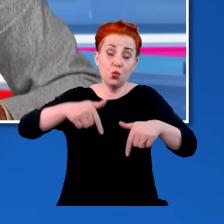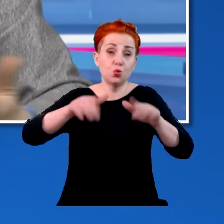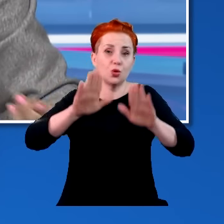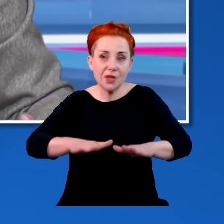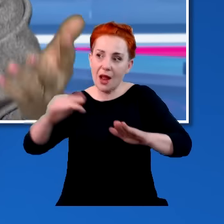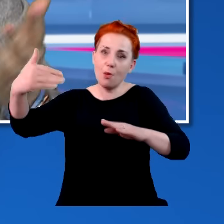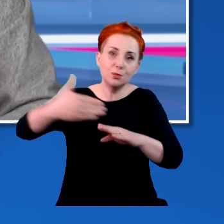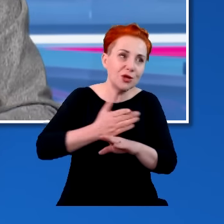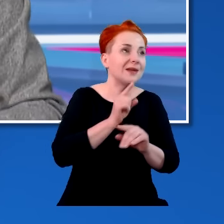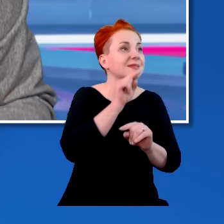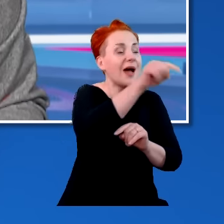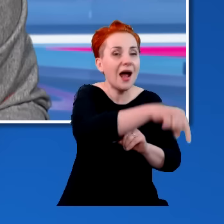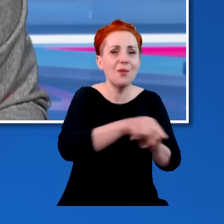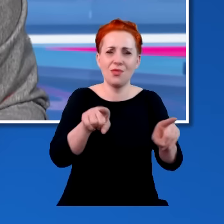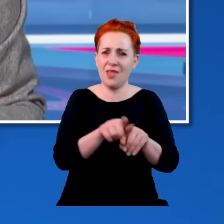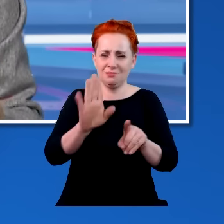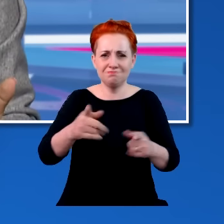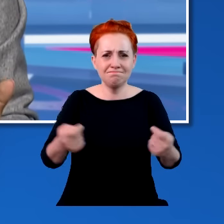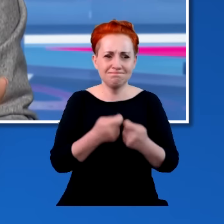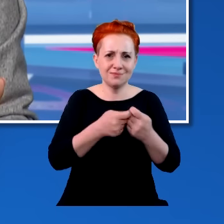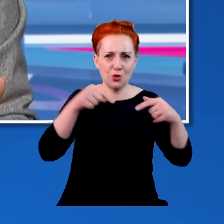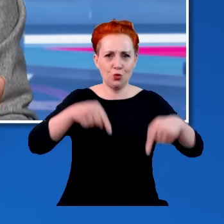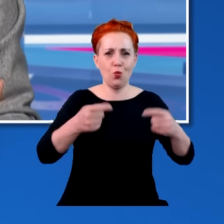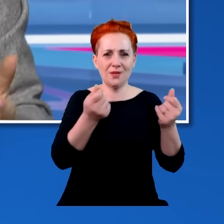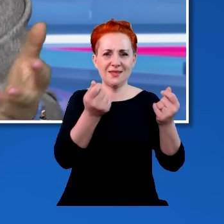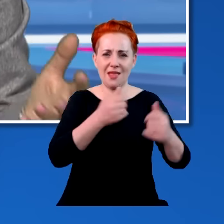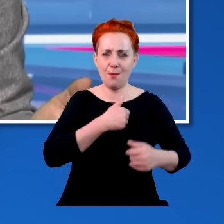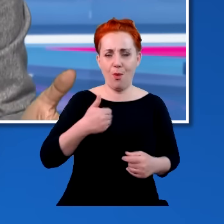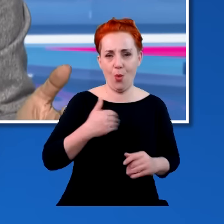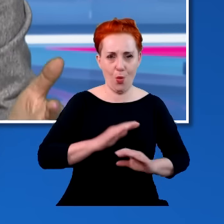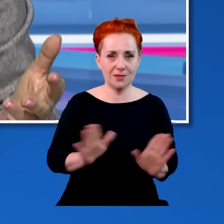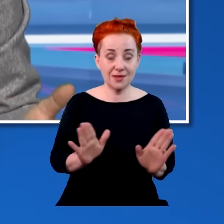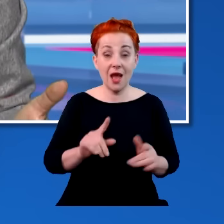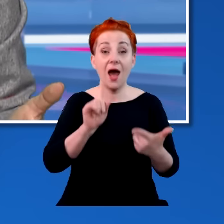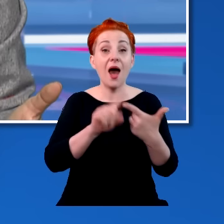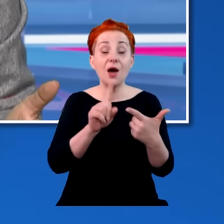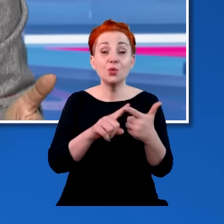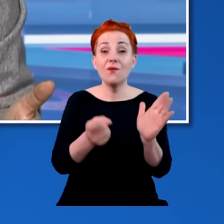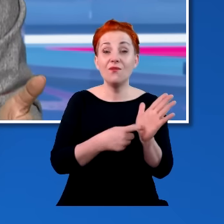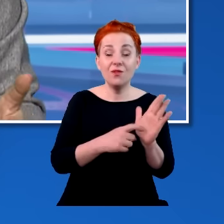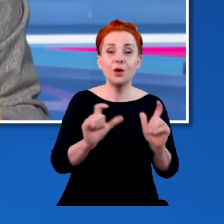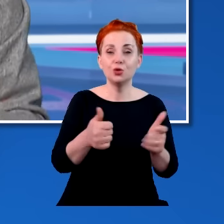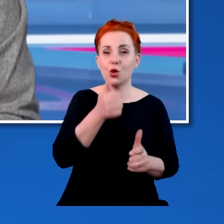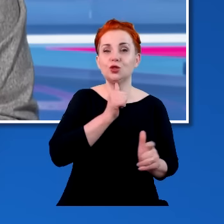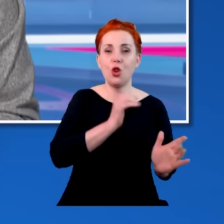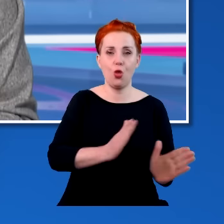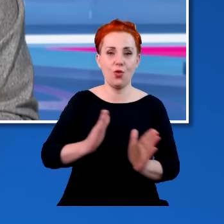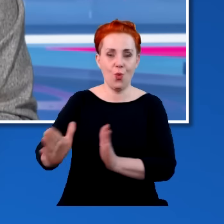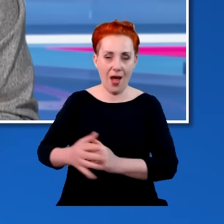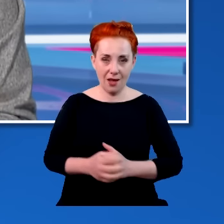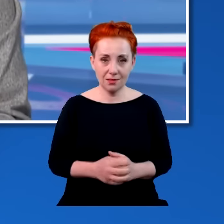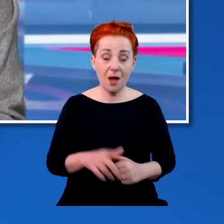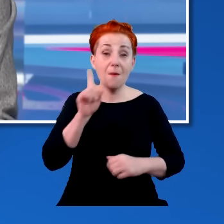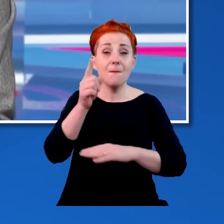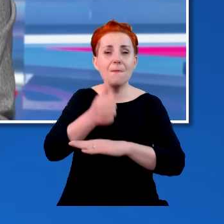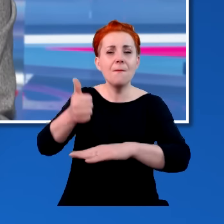rzeczy będą zaburzać również ceny w Polsce. Tutaj nie ma wątpliwości. A drugi postulat to jest Zielony Ład. No i pan przewodniczący